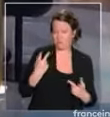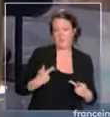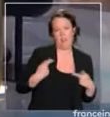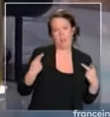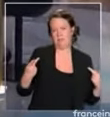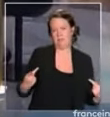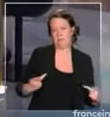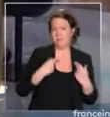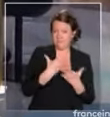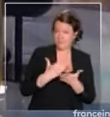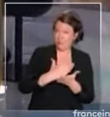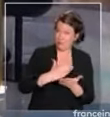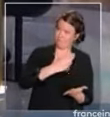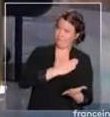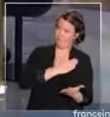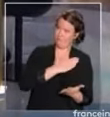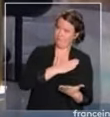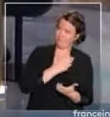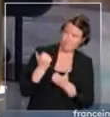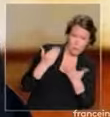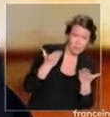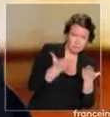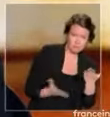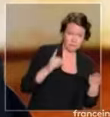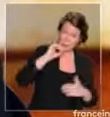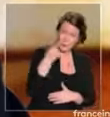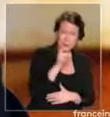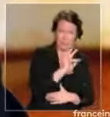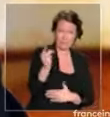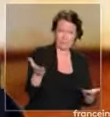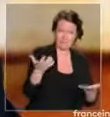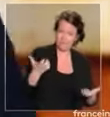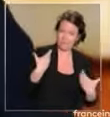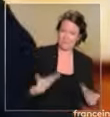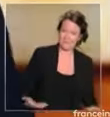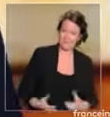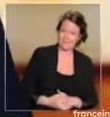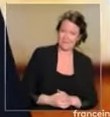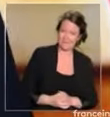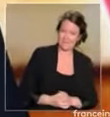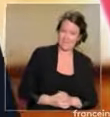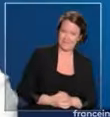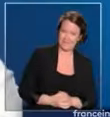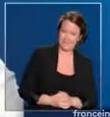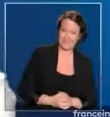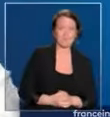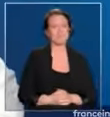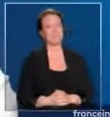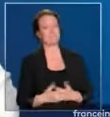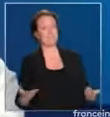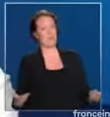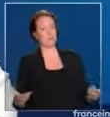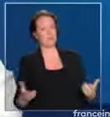que je porte pour les français pour tous les français ou bien voilà c'est la fin de ce grand